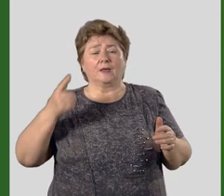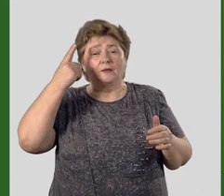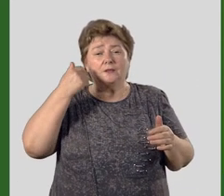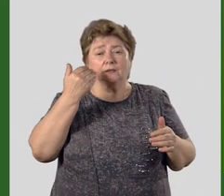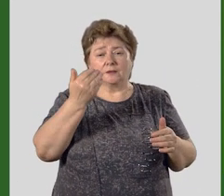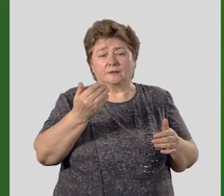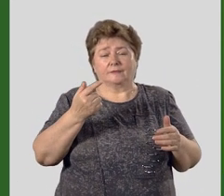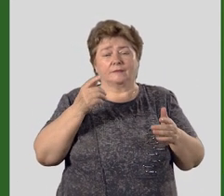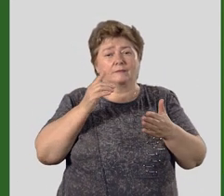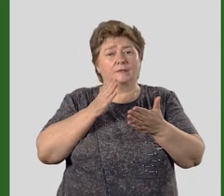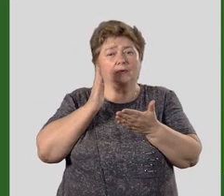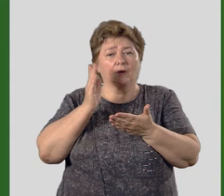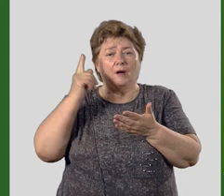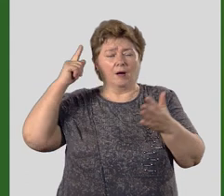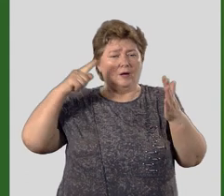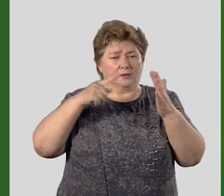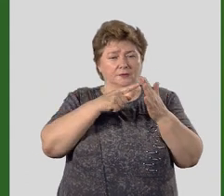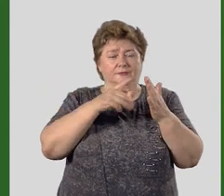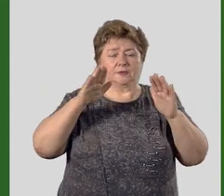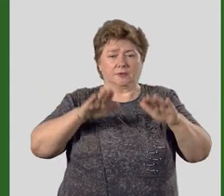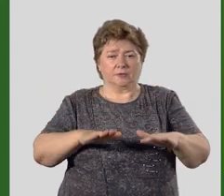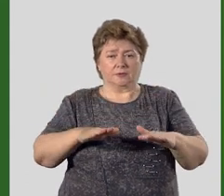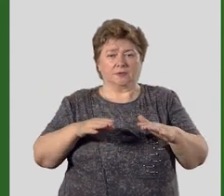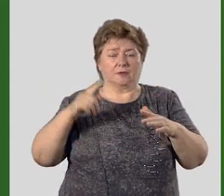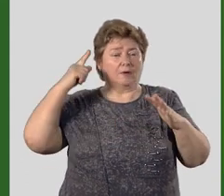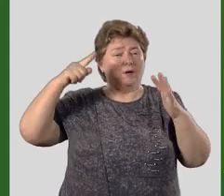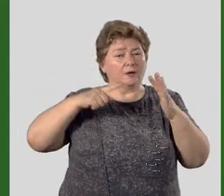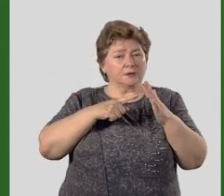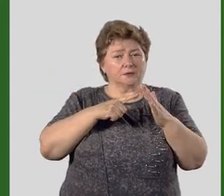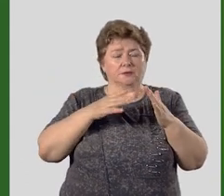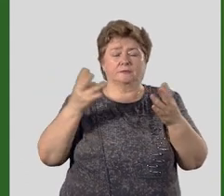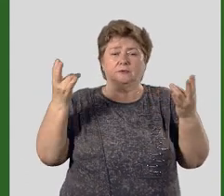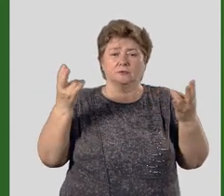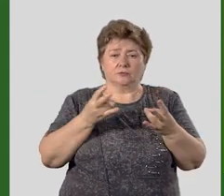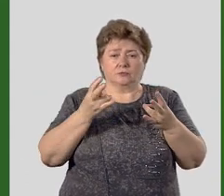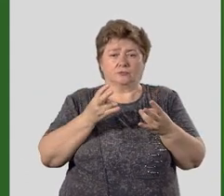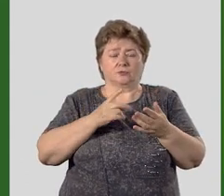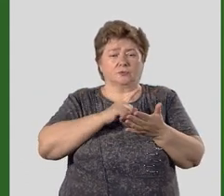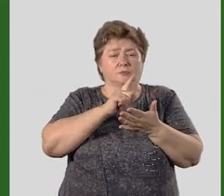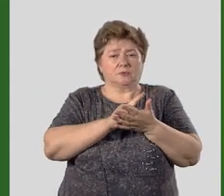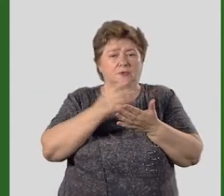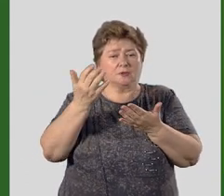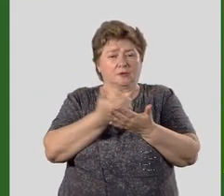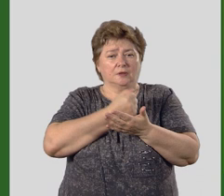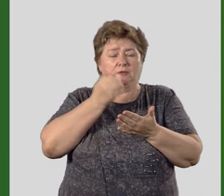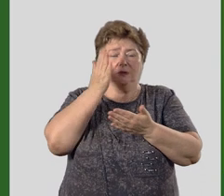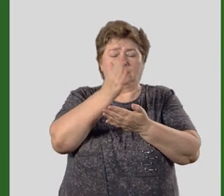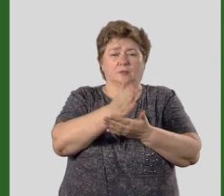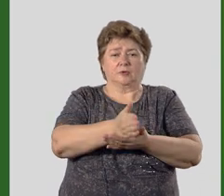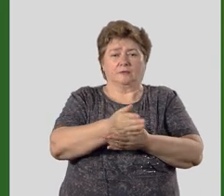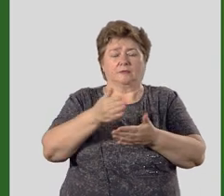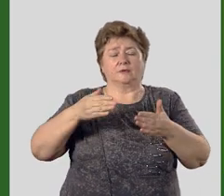Умеете ли вы ориентироваться на местности? В ориентировании необходимо определить направление